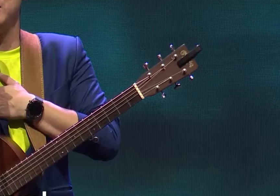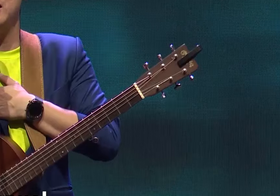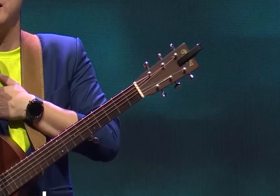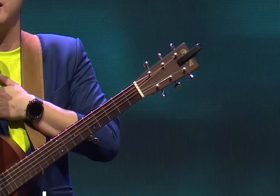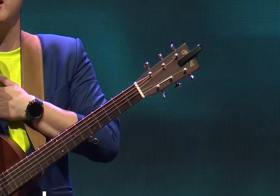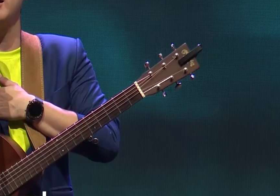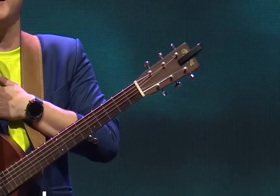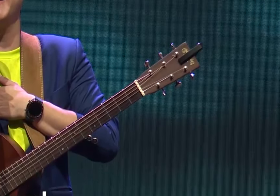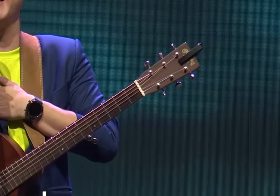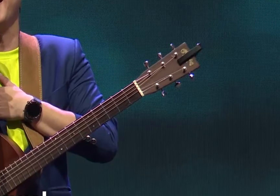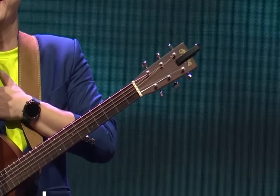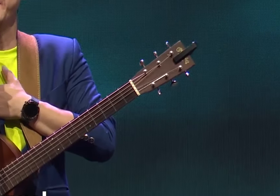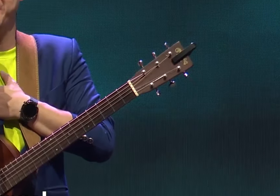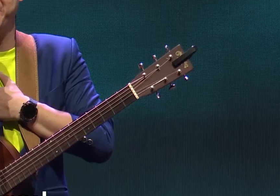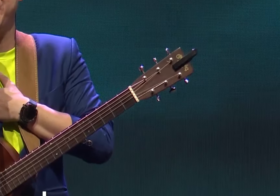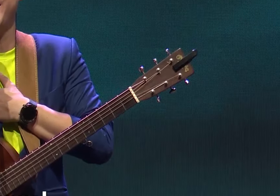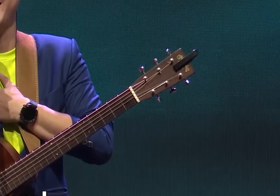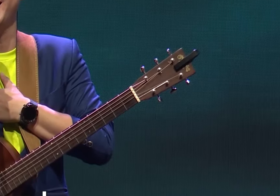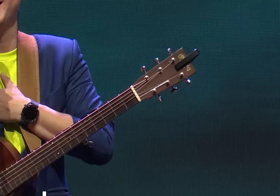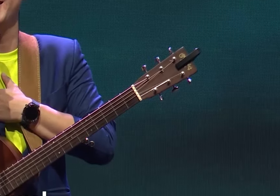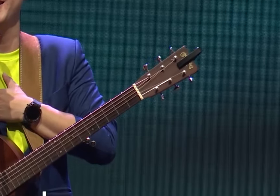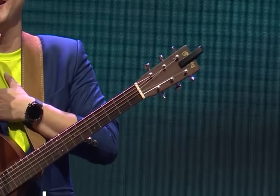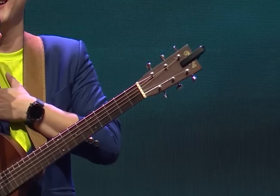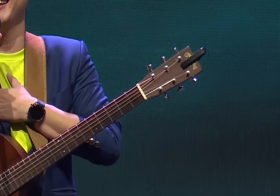oh Immanuel.